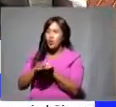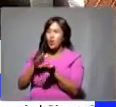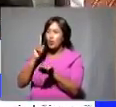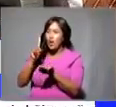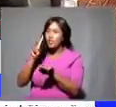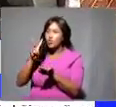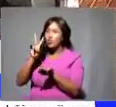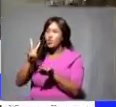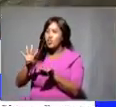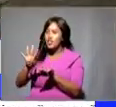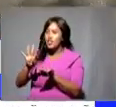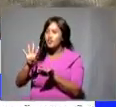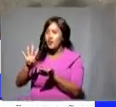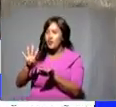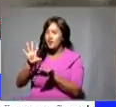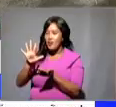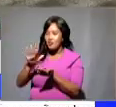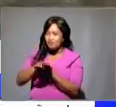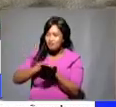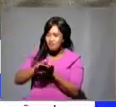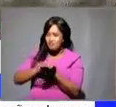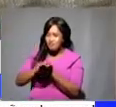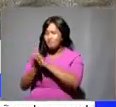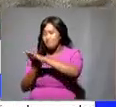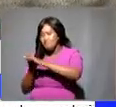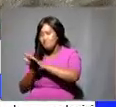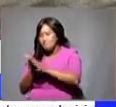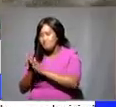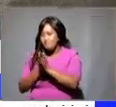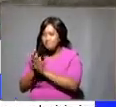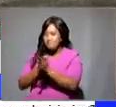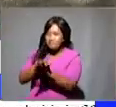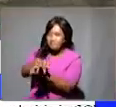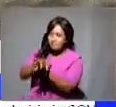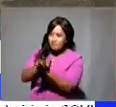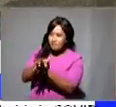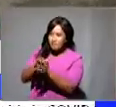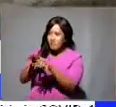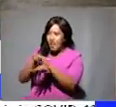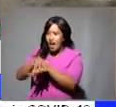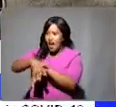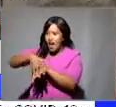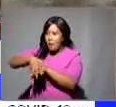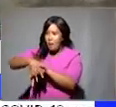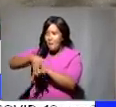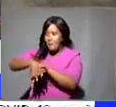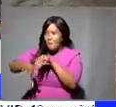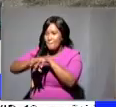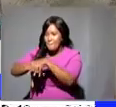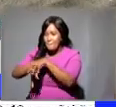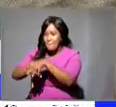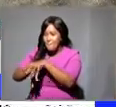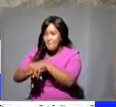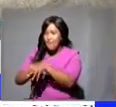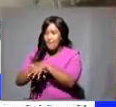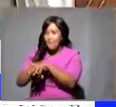2 3 4 5 karo 1 2 3 4 5 nona ndira ingiria gatakati ga ciara theini uguo 1 2 3